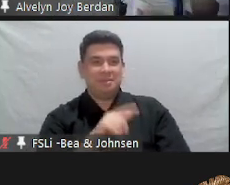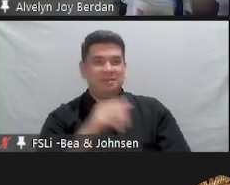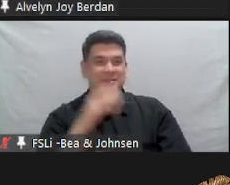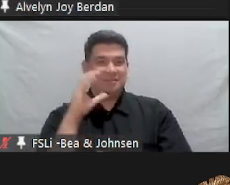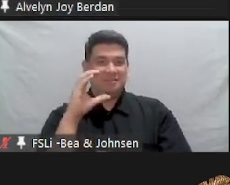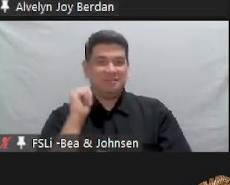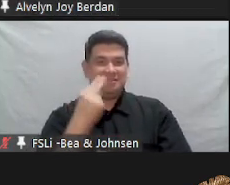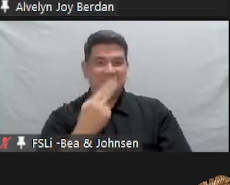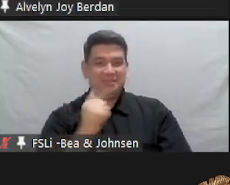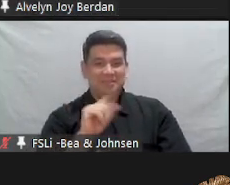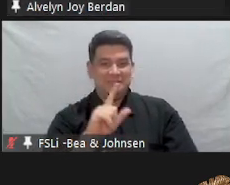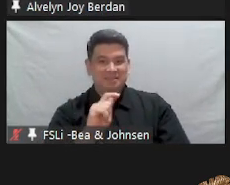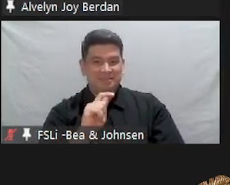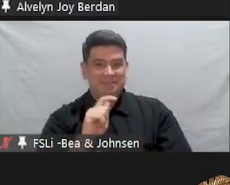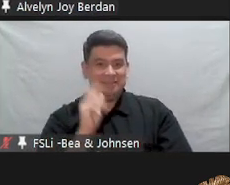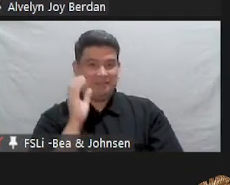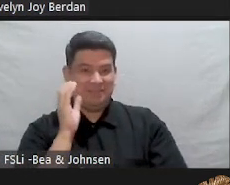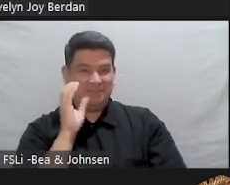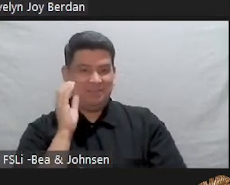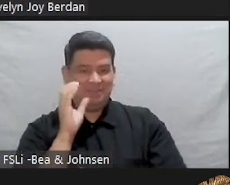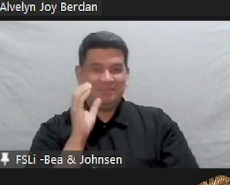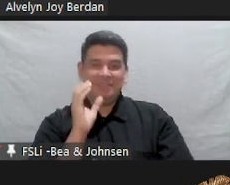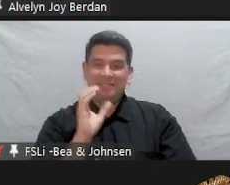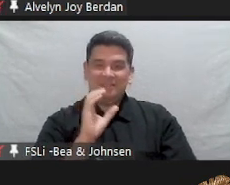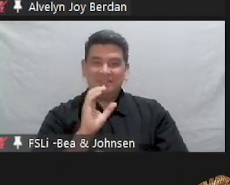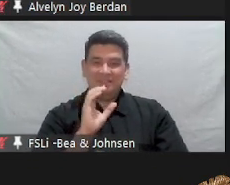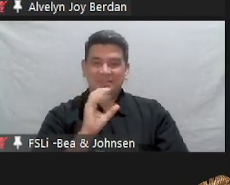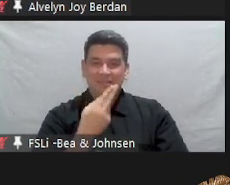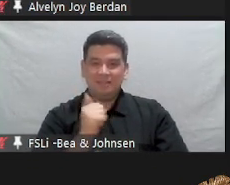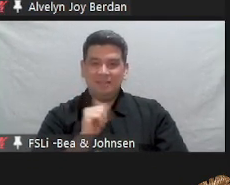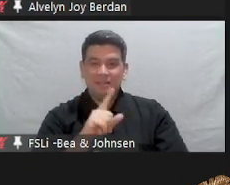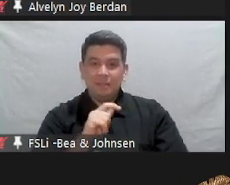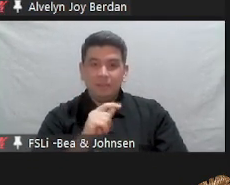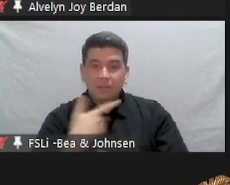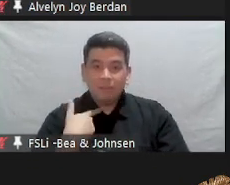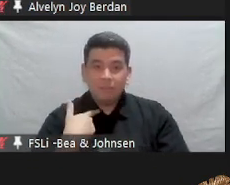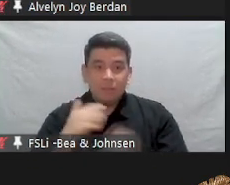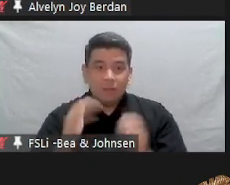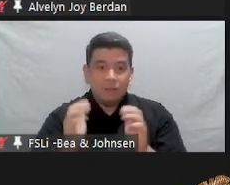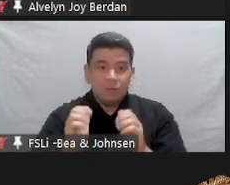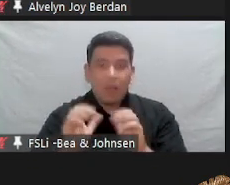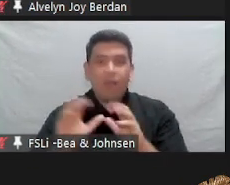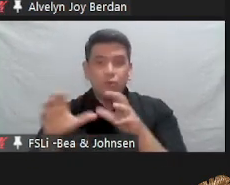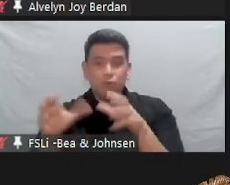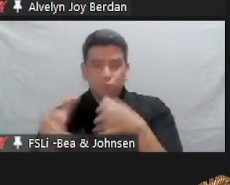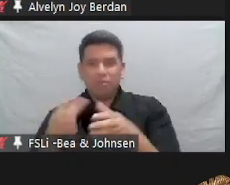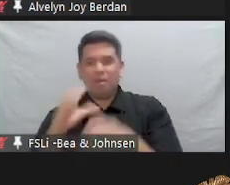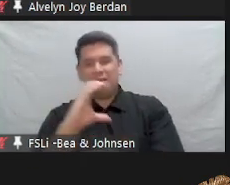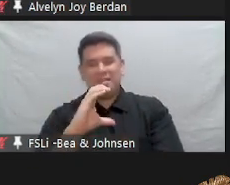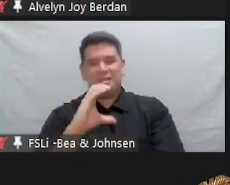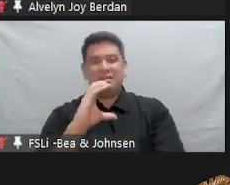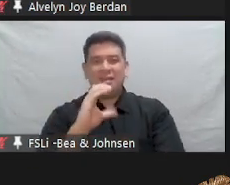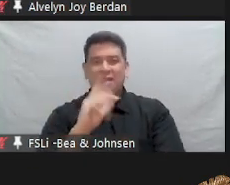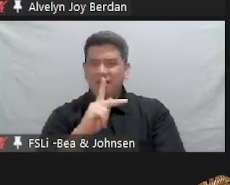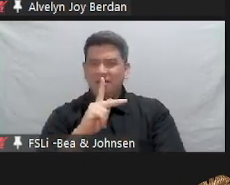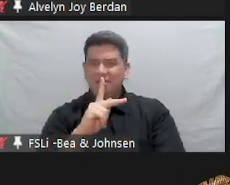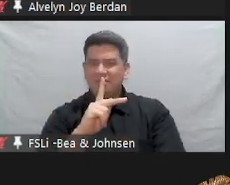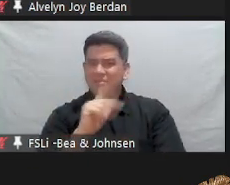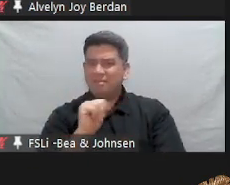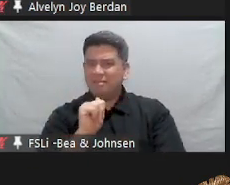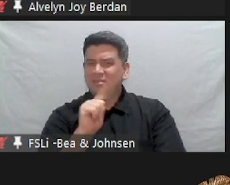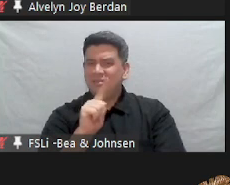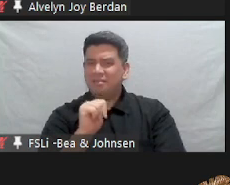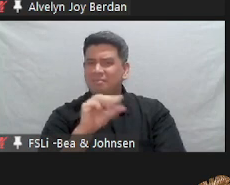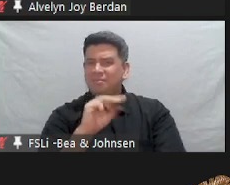At siyempre, ngayon pa lang, nagpapasalamat na tayo sa ating mga kalambag youth, no? Na mga responsableng